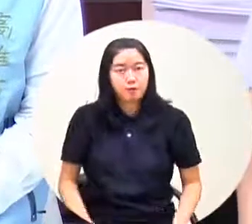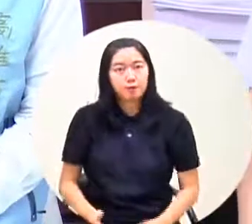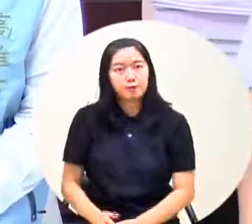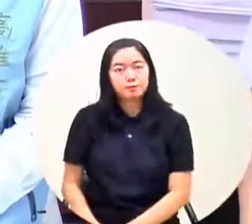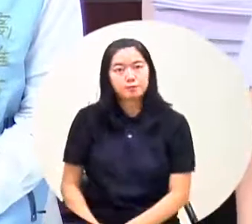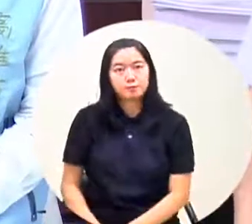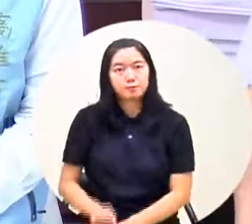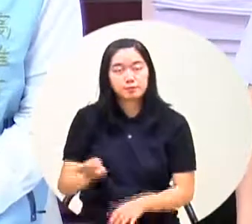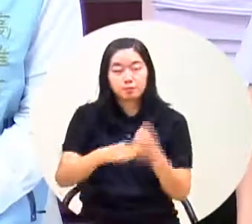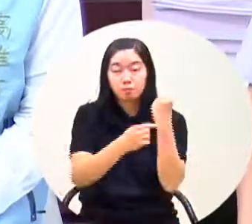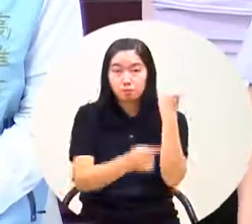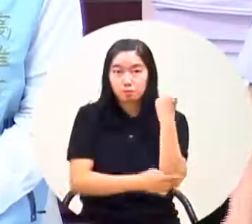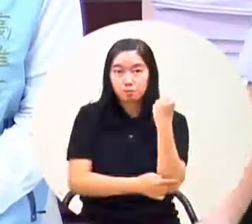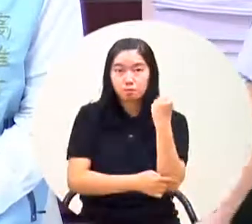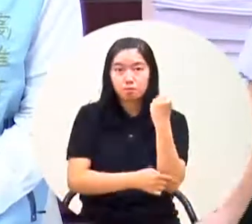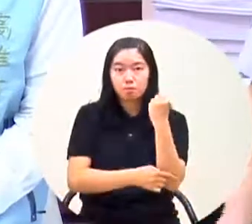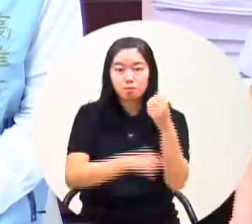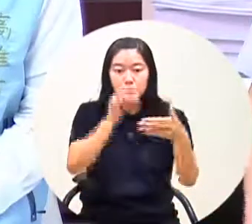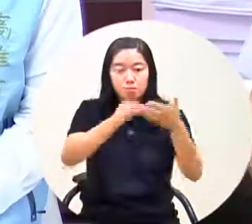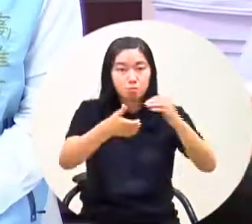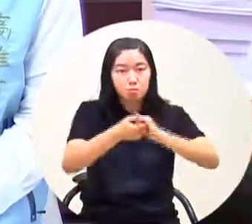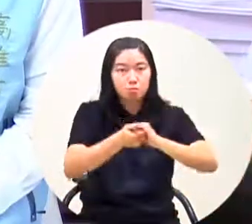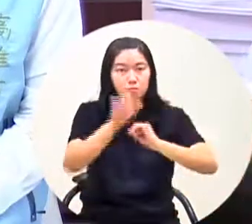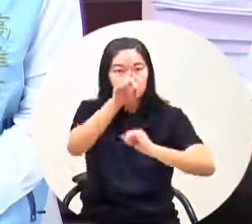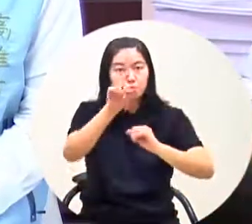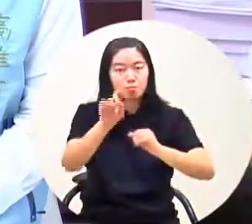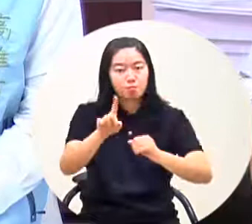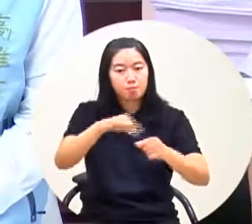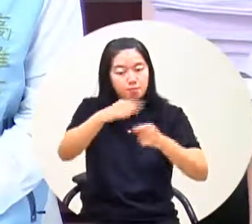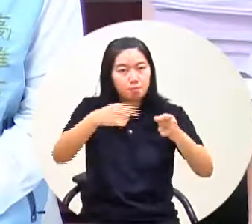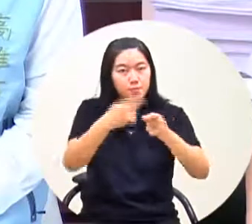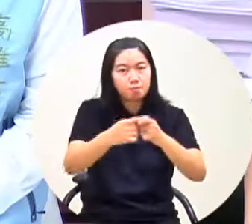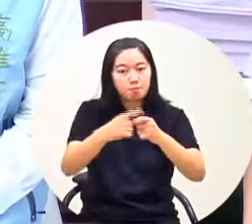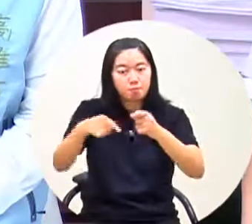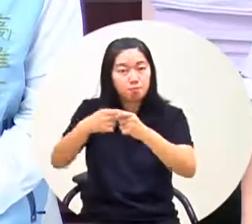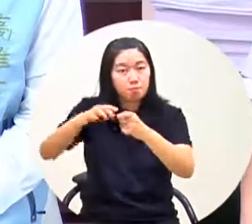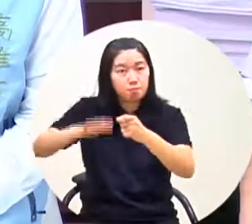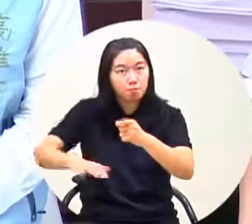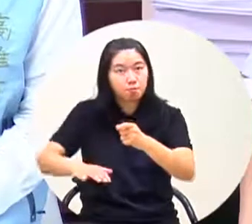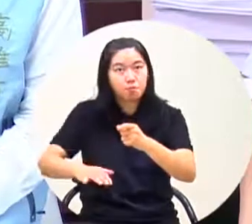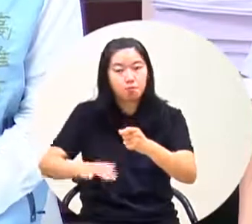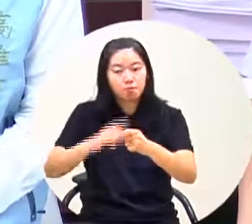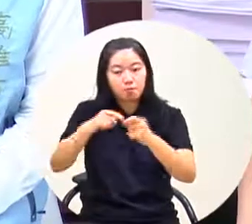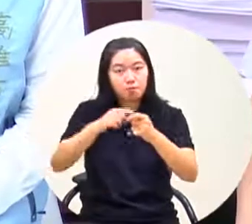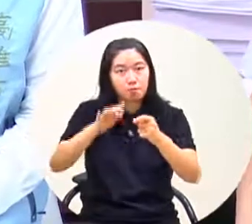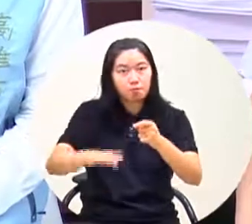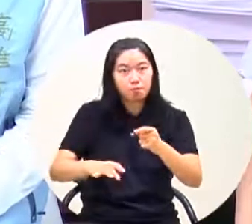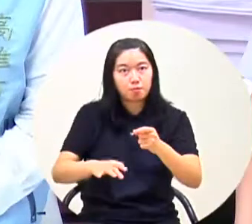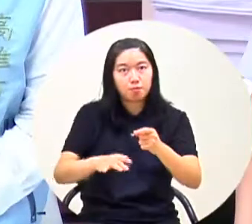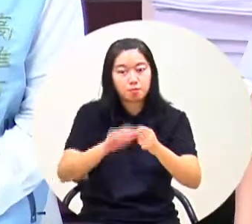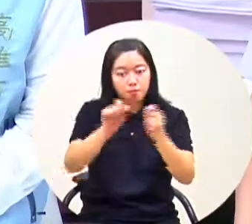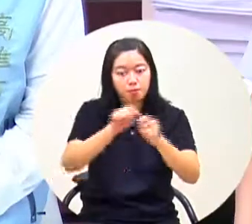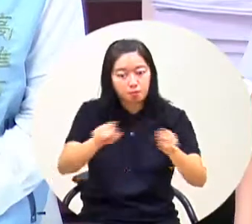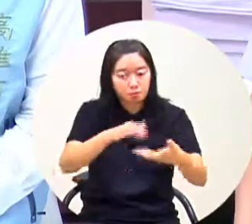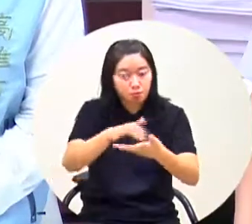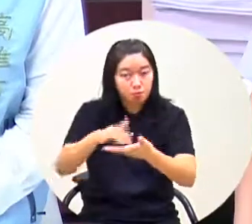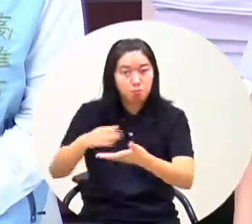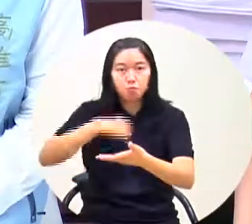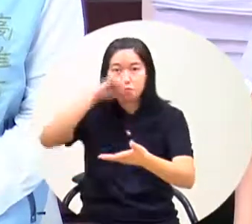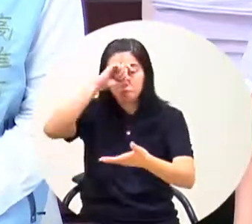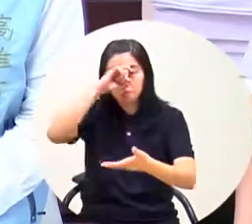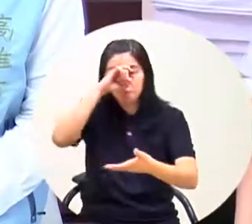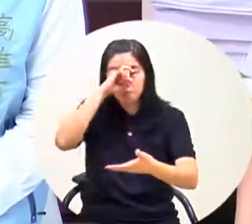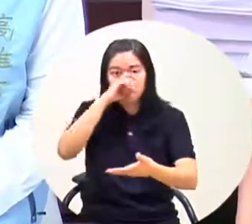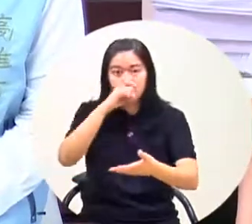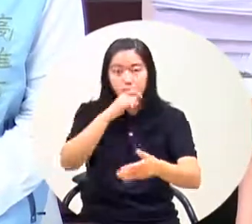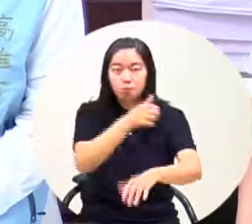的规定是一年的特休就是按年底要结算哈，结算工资哈。希望哈有一挂劳工，希望讲